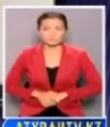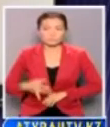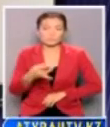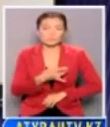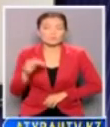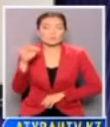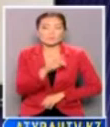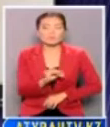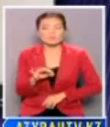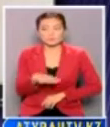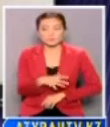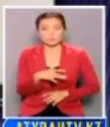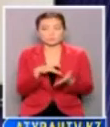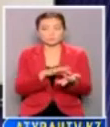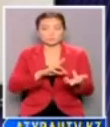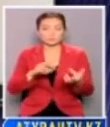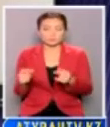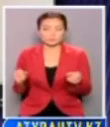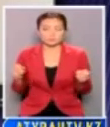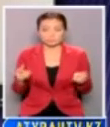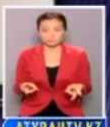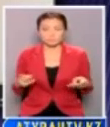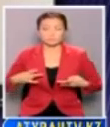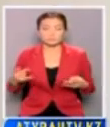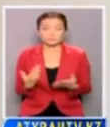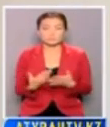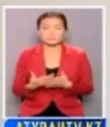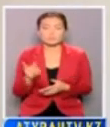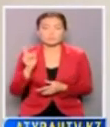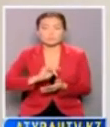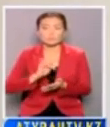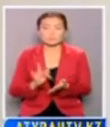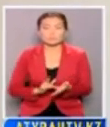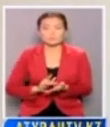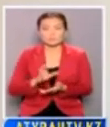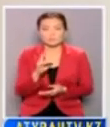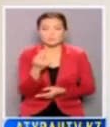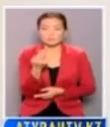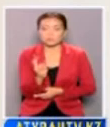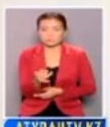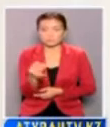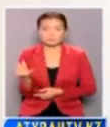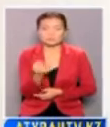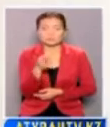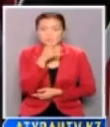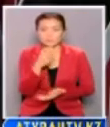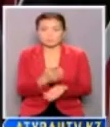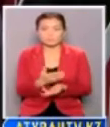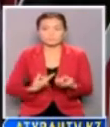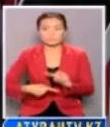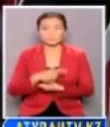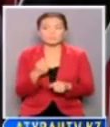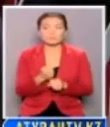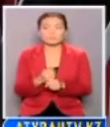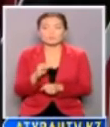Өңірдегі тарихи жәдігерлерді туристік орталыққа айналдыру қажет. Мысалы, көне қалашық Сарайшықтың өзі талайды қызықтырады. Одан бөлек